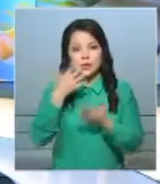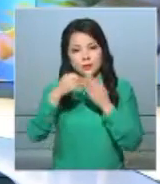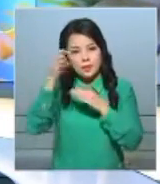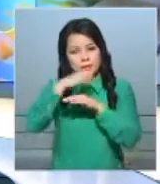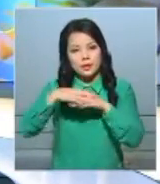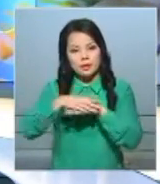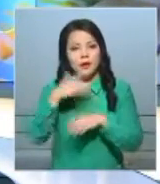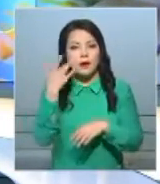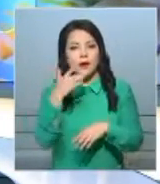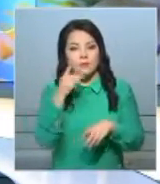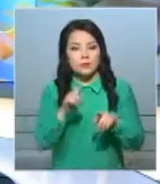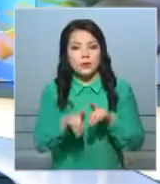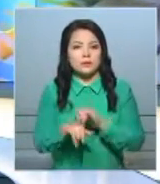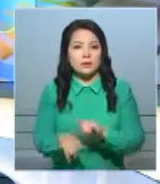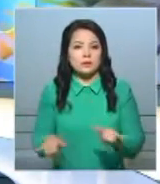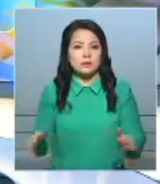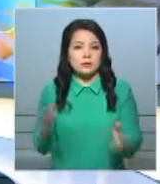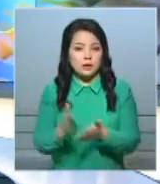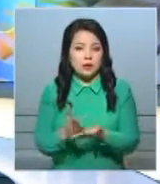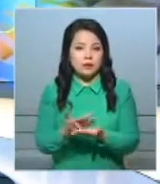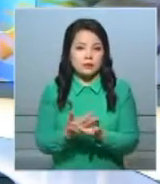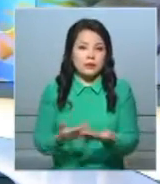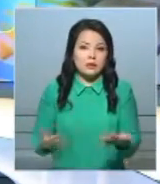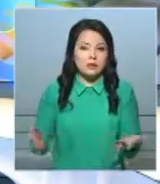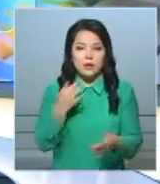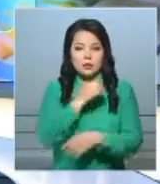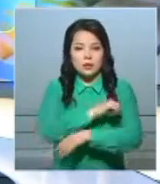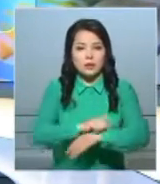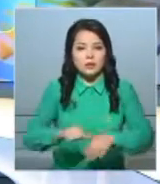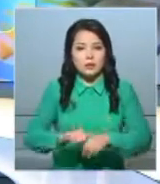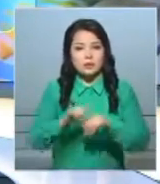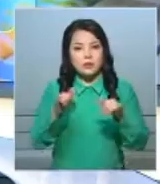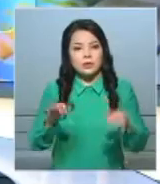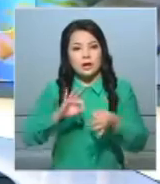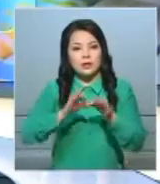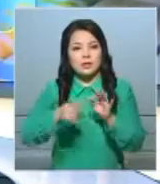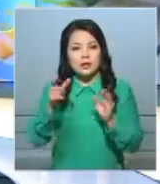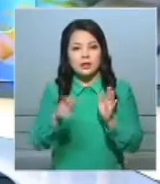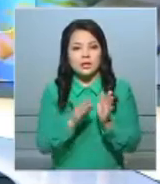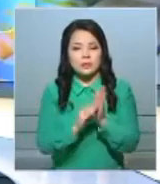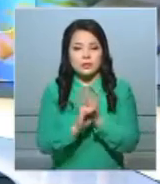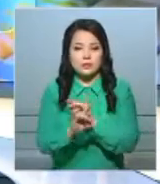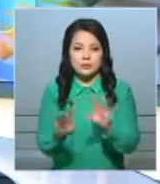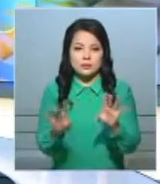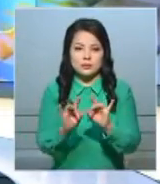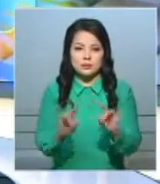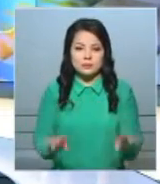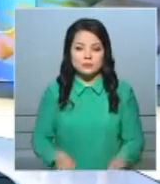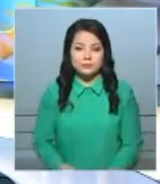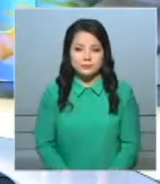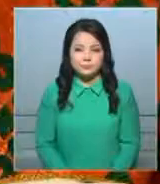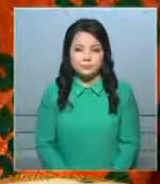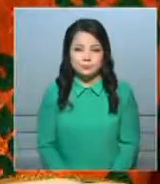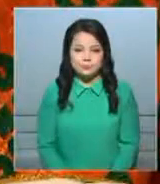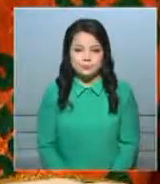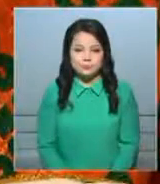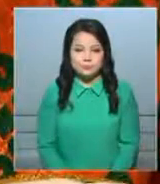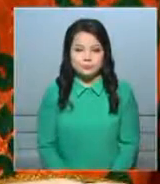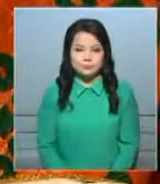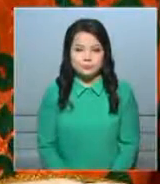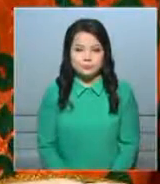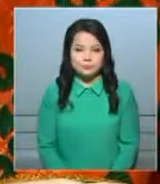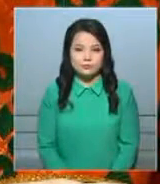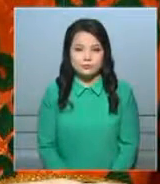мен Америкаға да тараған. Шебердің бұйымдары қалай шетел асып жатыр? Толығырақ тілшіміз тарқатып берсін. Мұнда негізі ағаш,